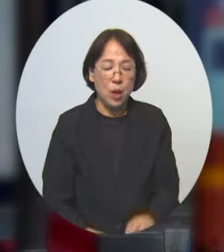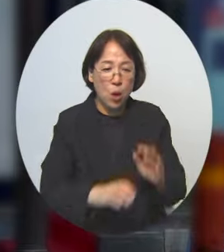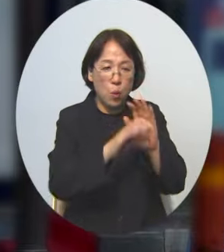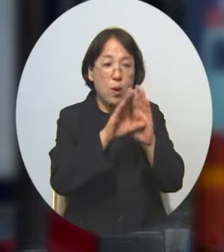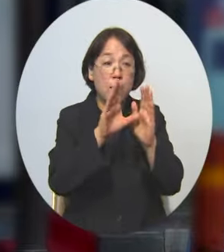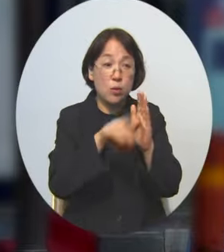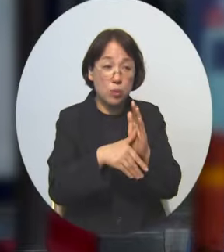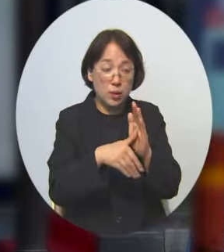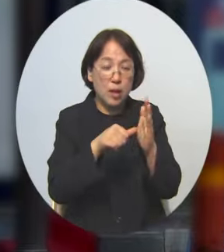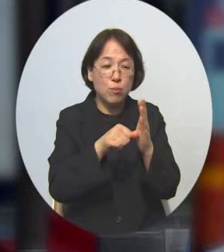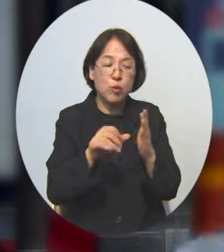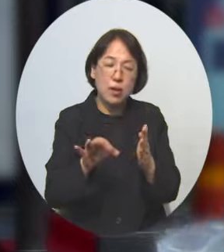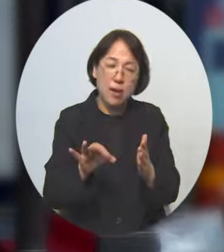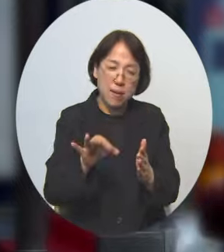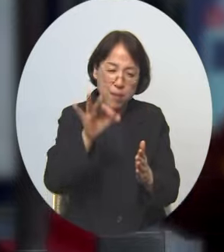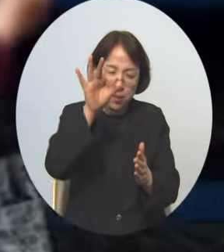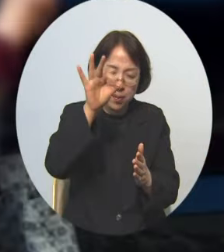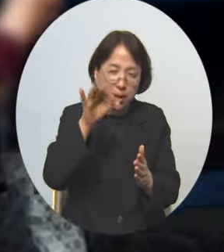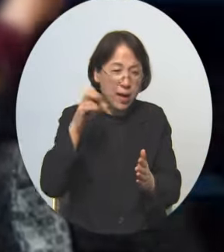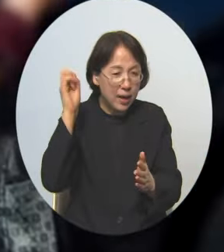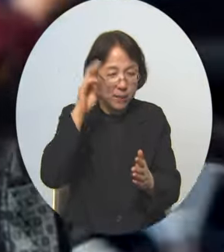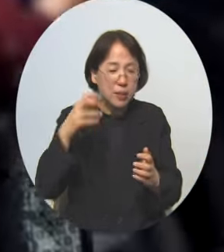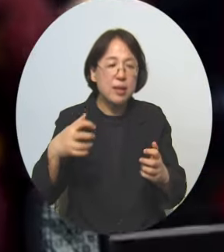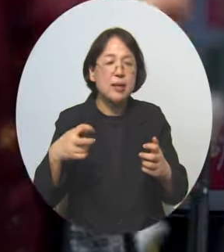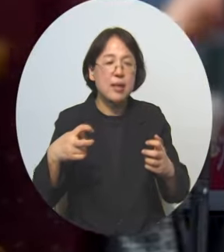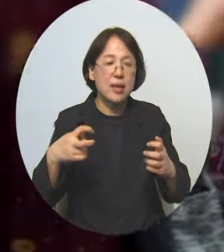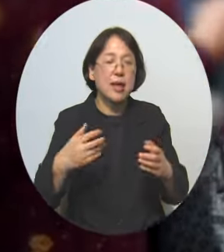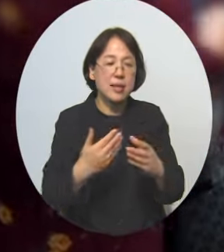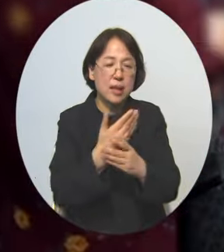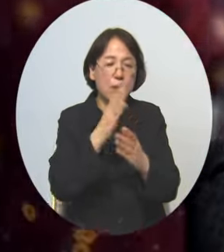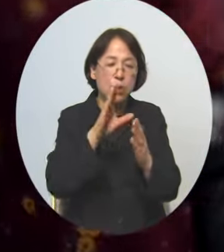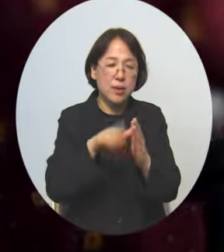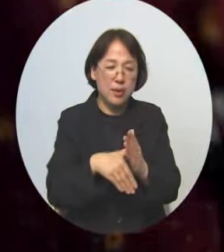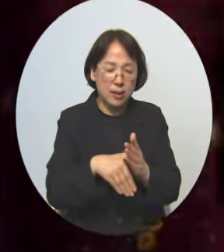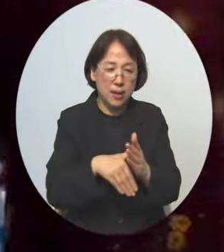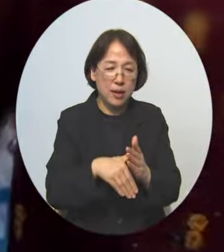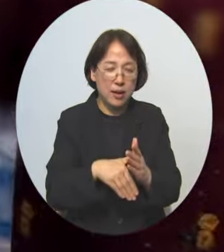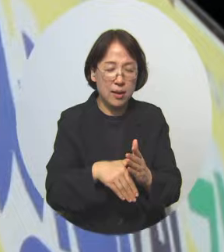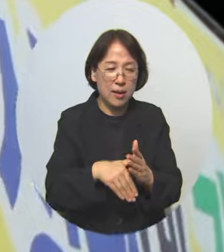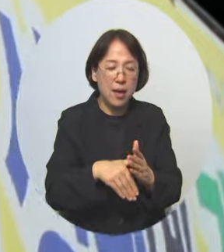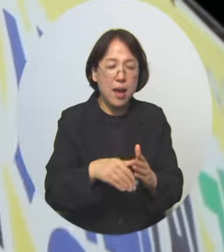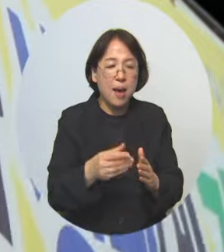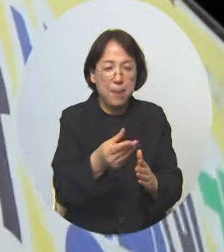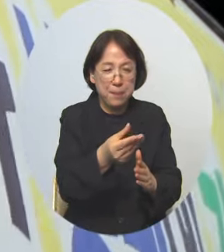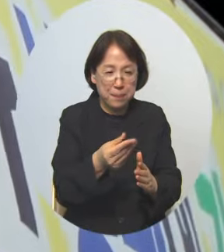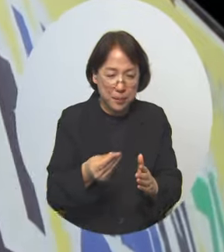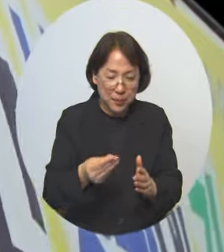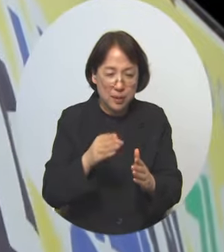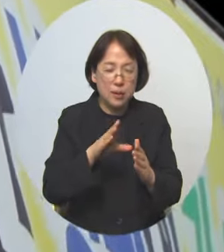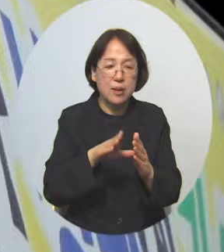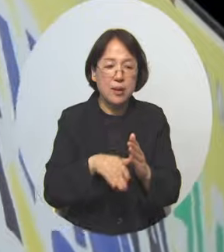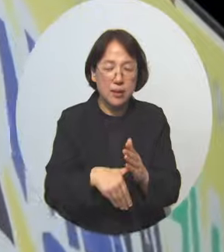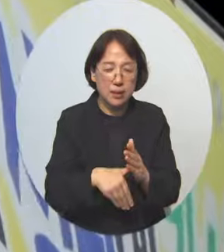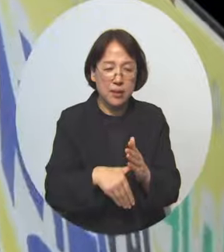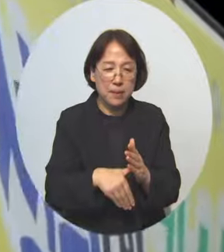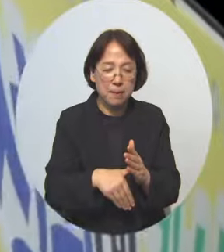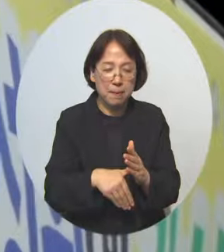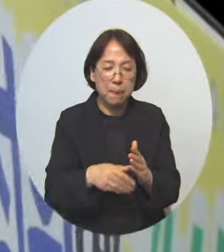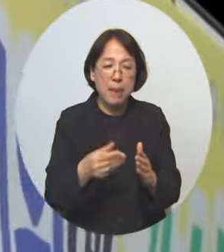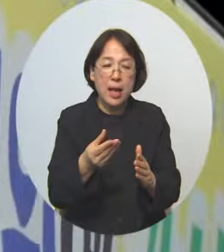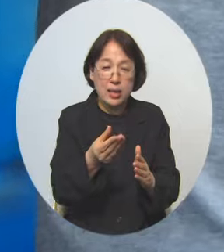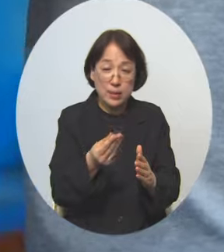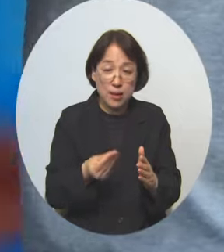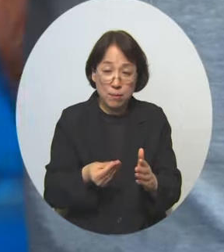코로나19나 고물가, 갑작스런 사고 등 불가피한 일로 큰 빚을 지면 신용회복위원회에서 채무조정을 지원받을